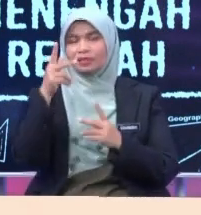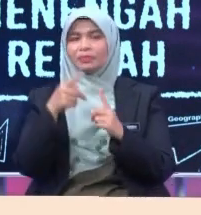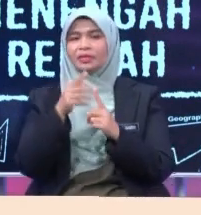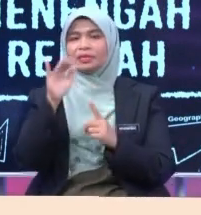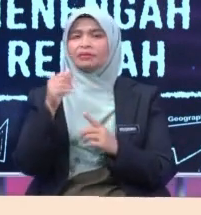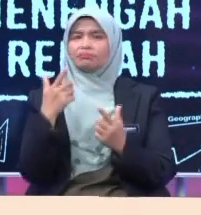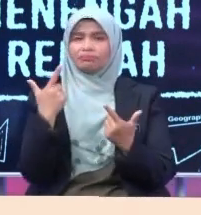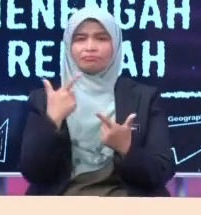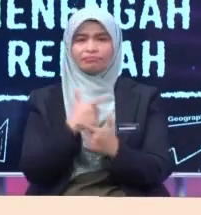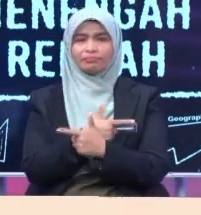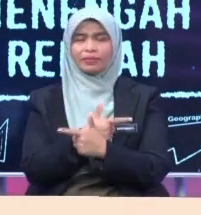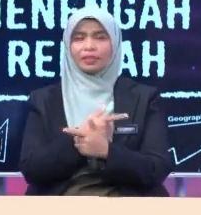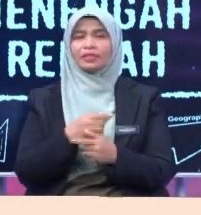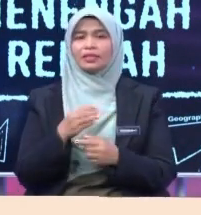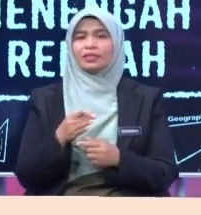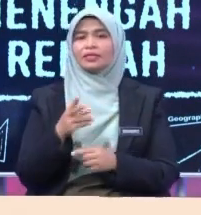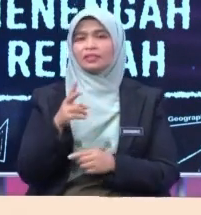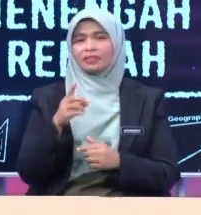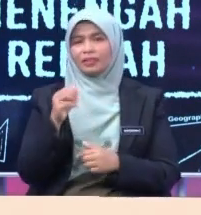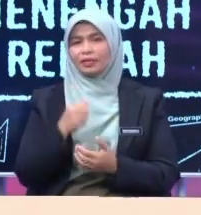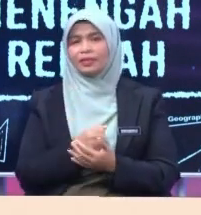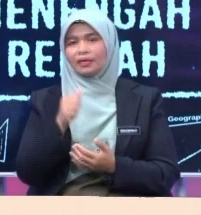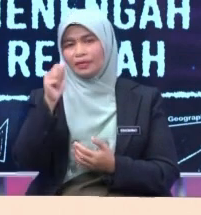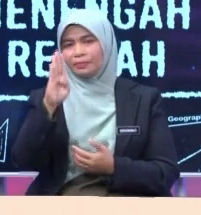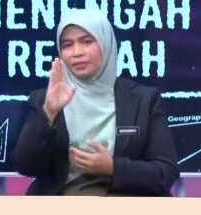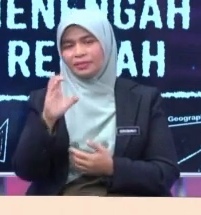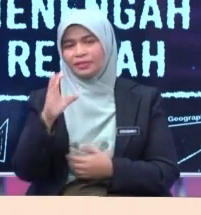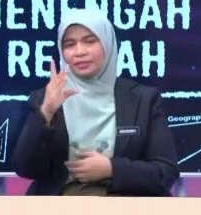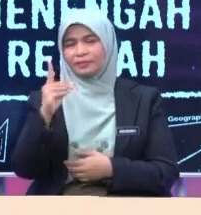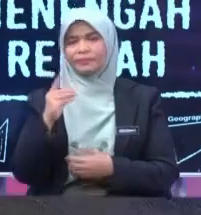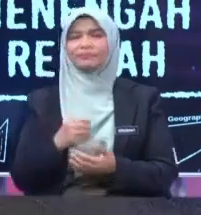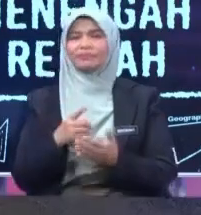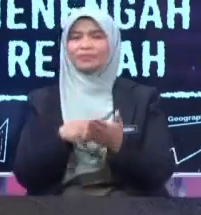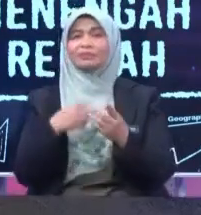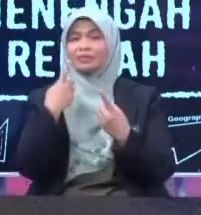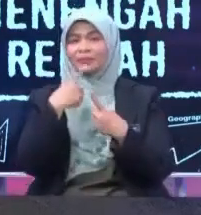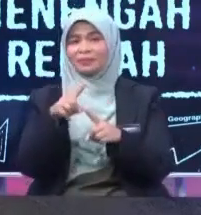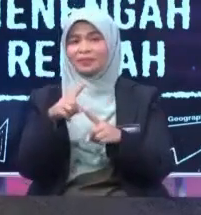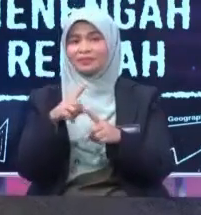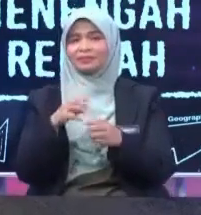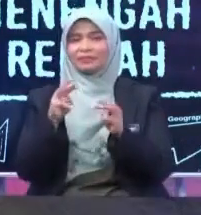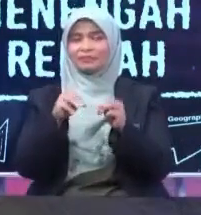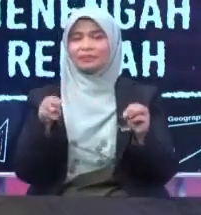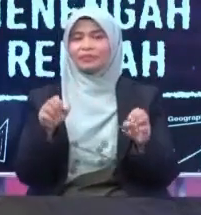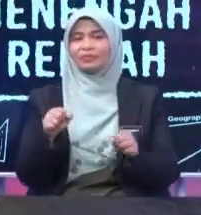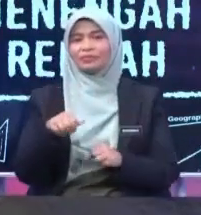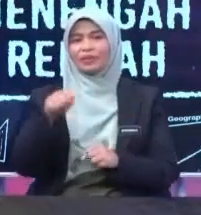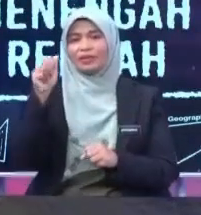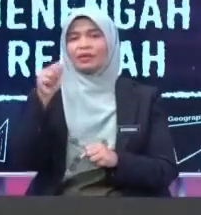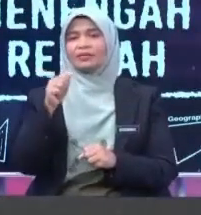pula apa? A, kematian, B, dosa, C, pahala, D, alam barzah. Okay, murid-murid boleh mengangkat